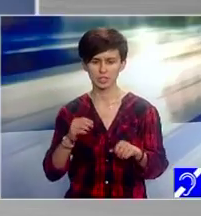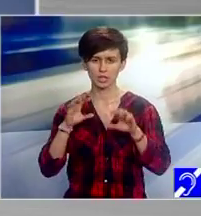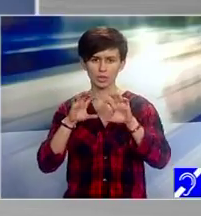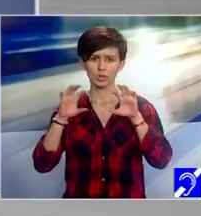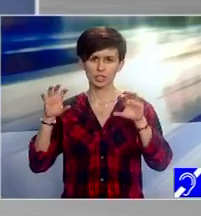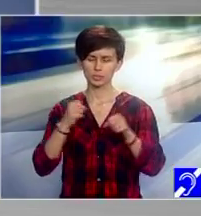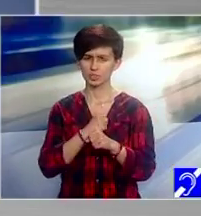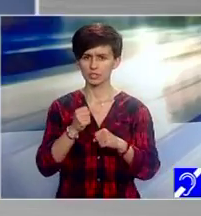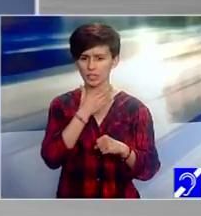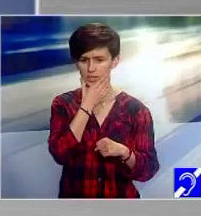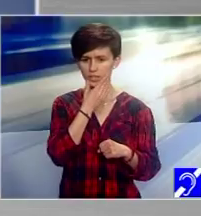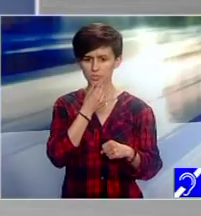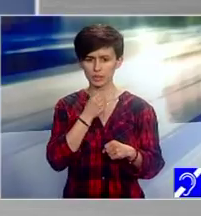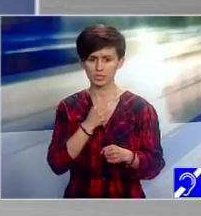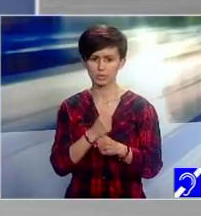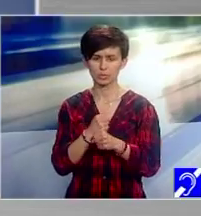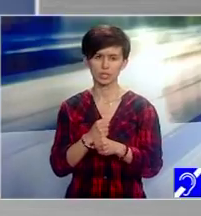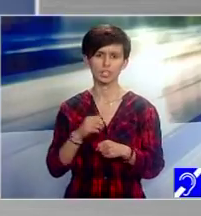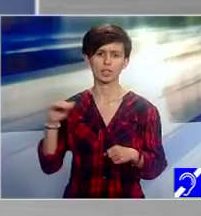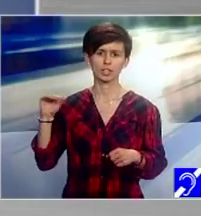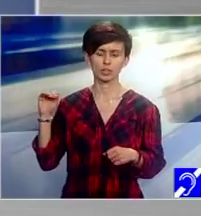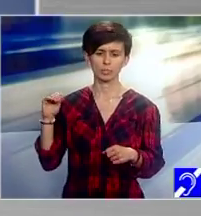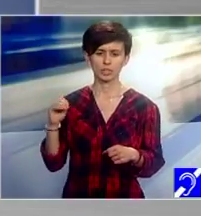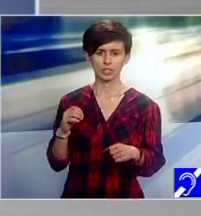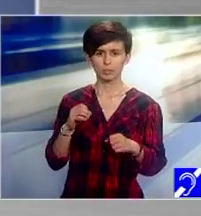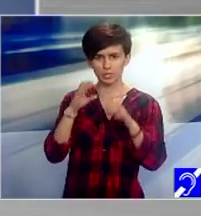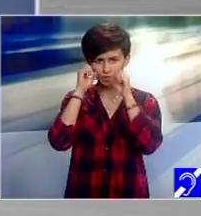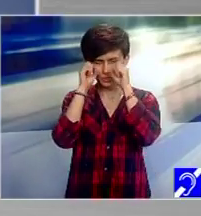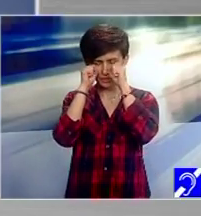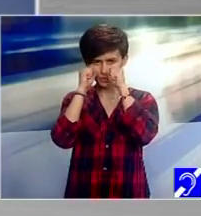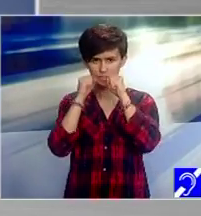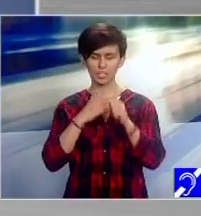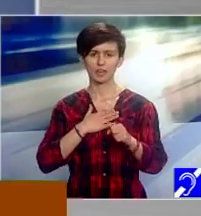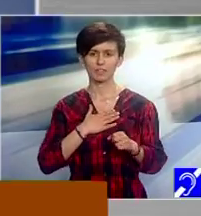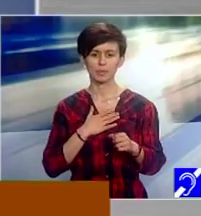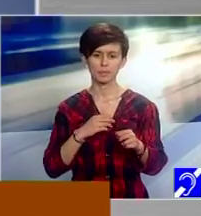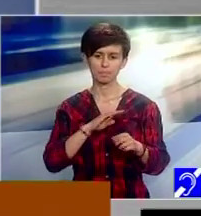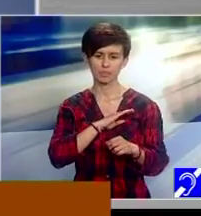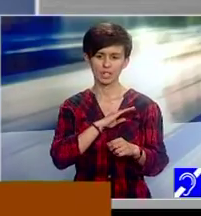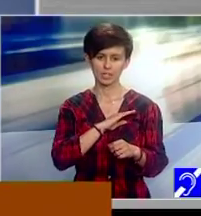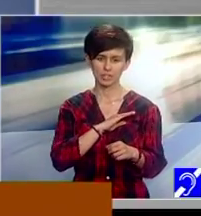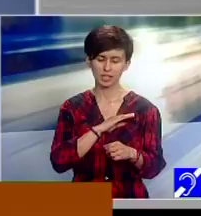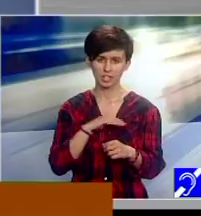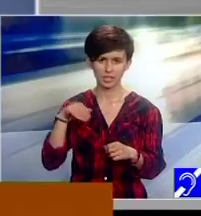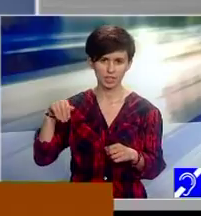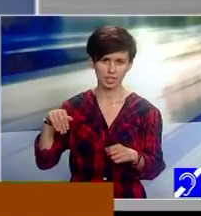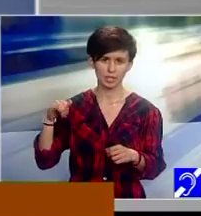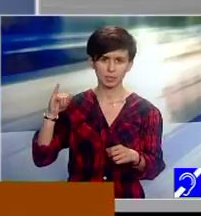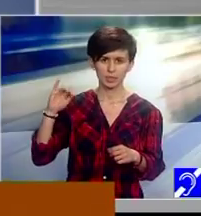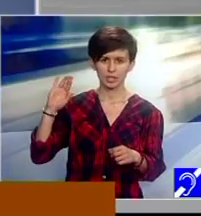frumoasă cu lucrări ale copiilor de la Liceul Special pentru Deficienți de Vedere. Avem atelierele Miraje, atât de